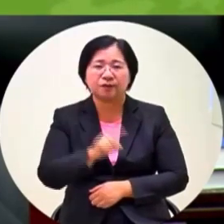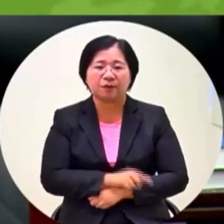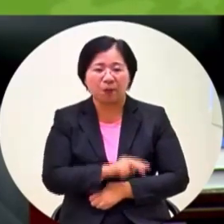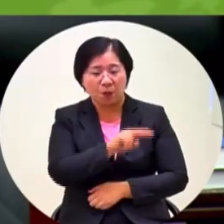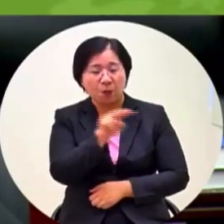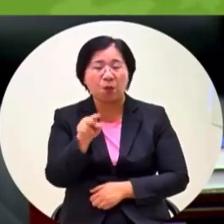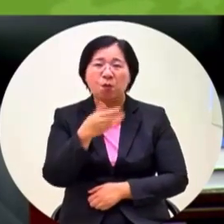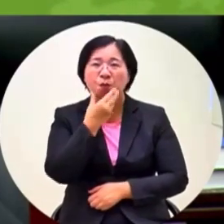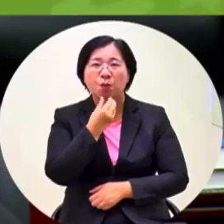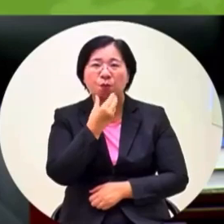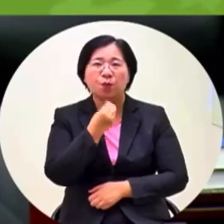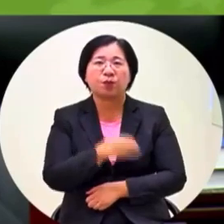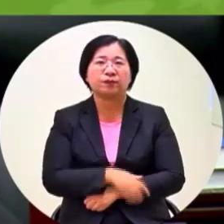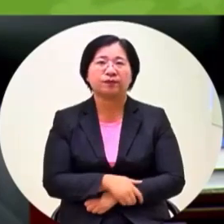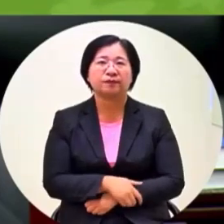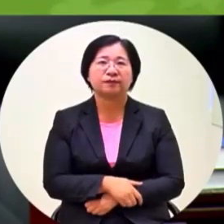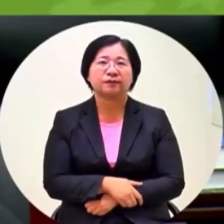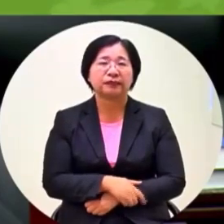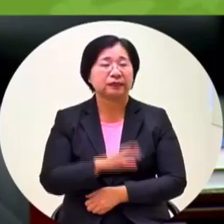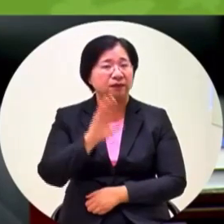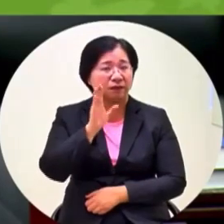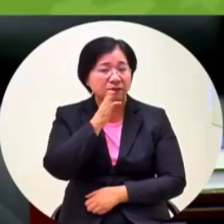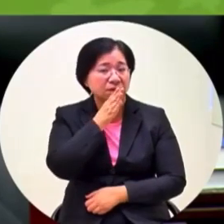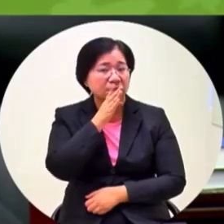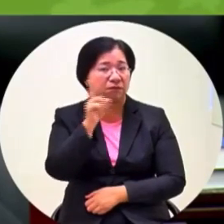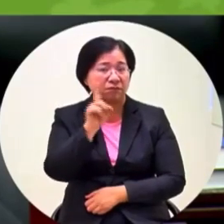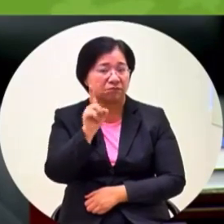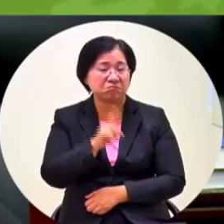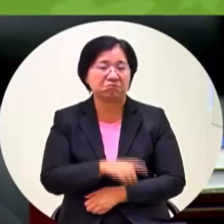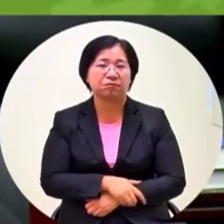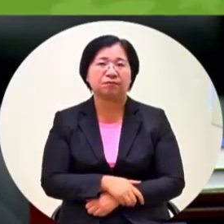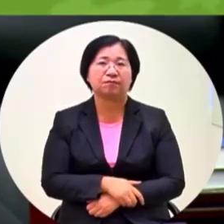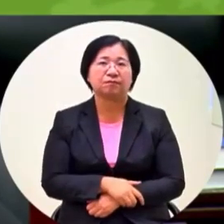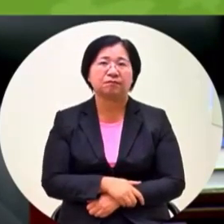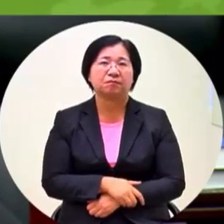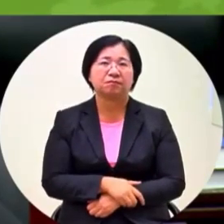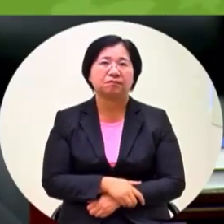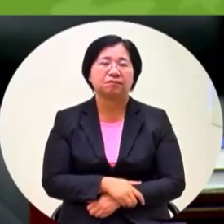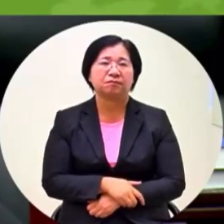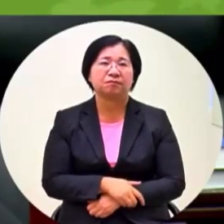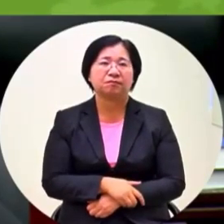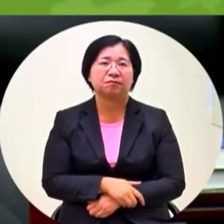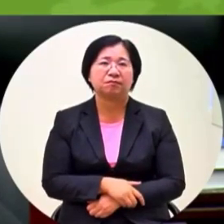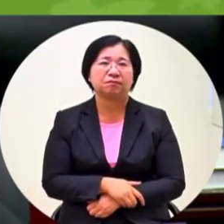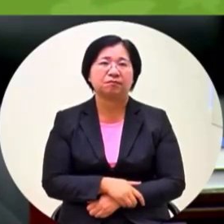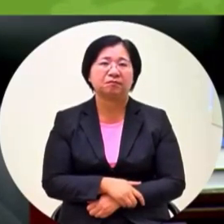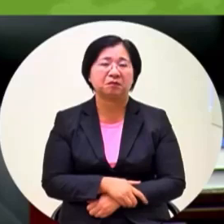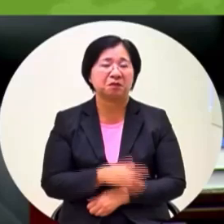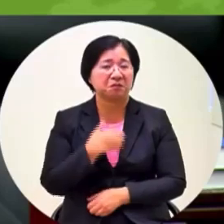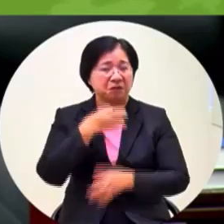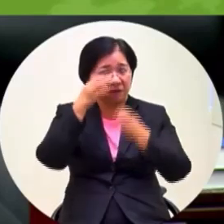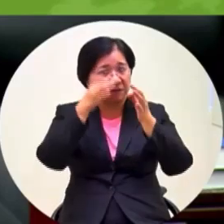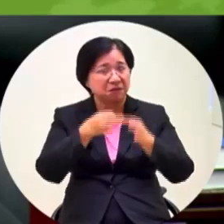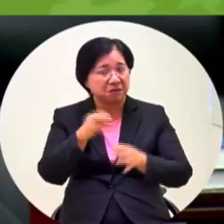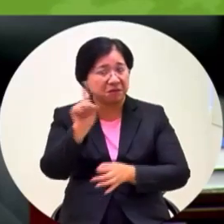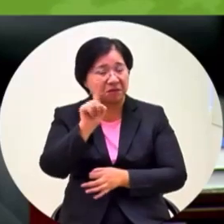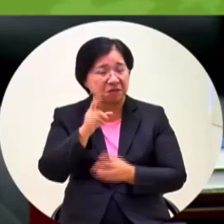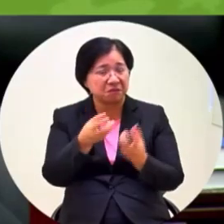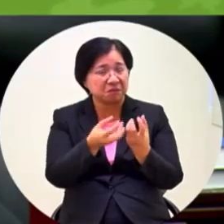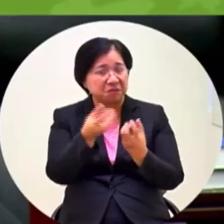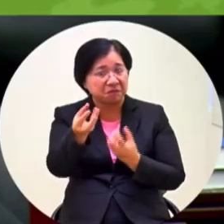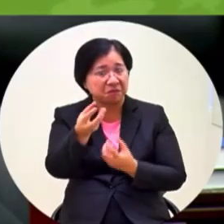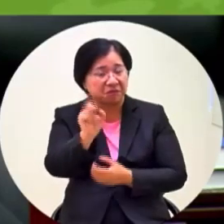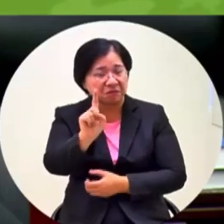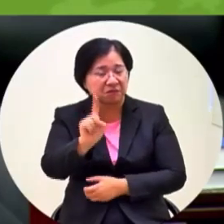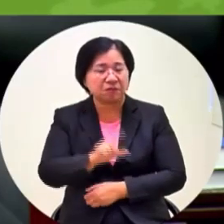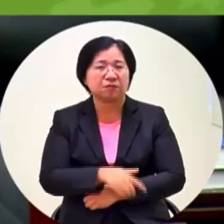服。但是有一个部分可能，咱是毋是爱来检讨？对一部分呢，